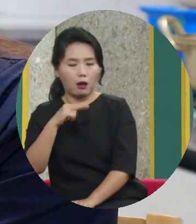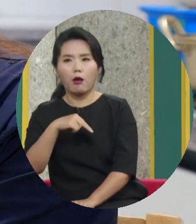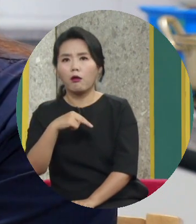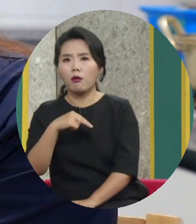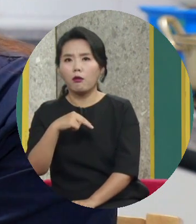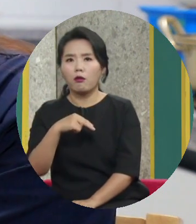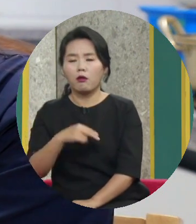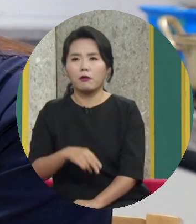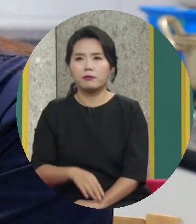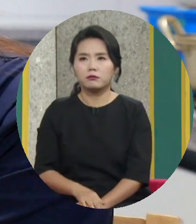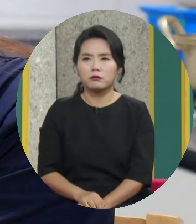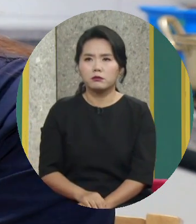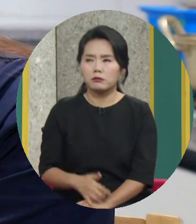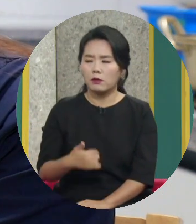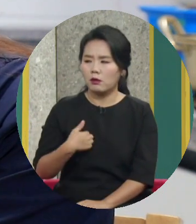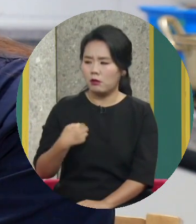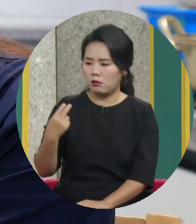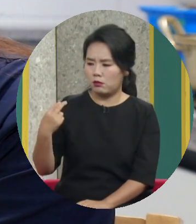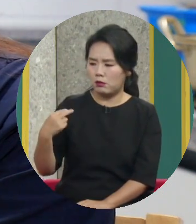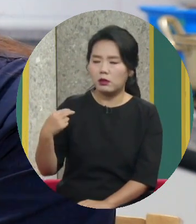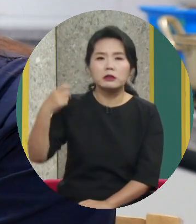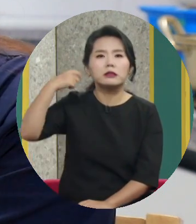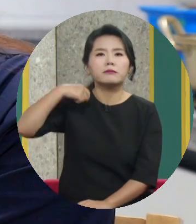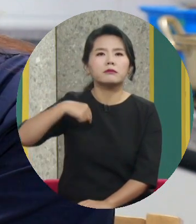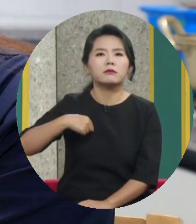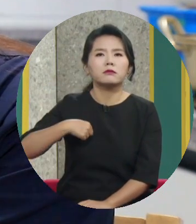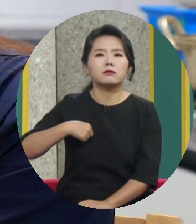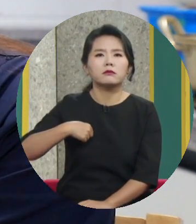쳐다보는 거예요. 그래서 그런 시선들, 그런 게,